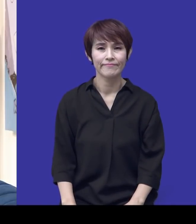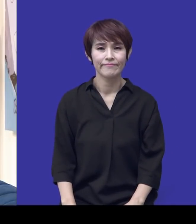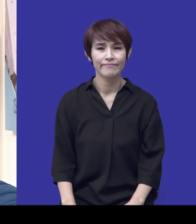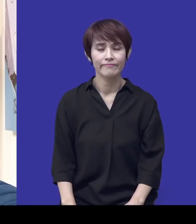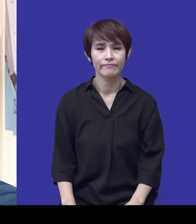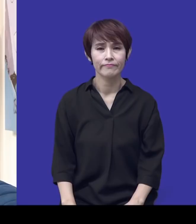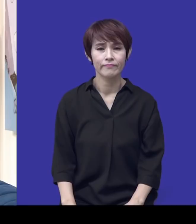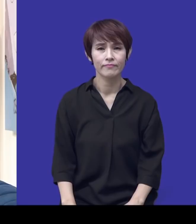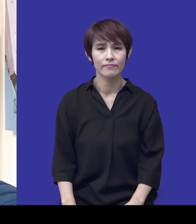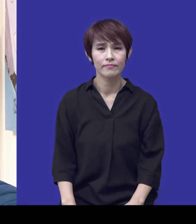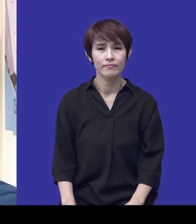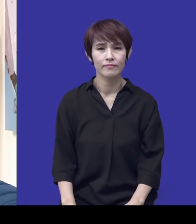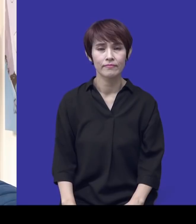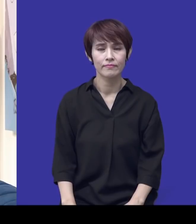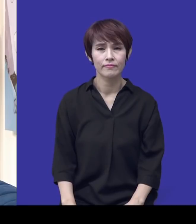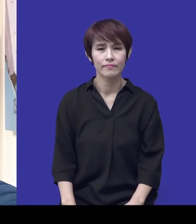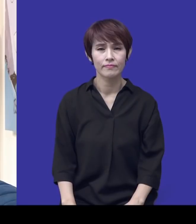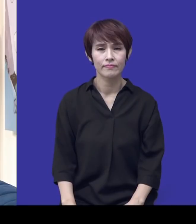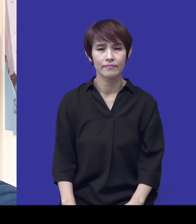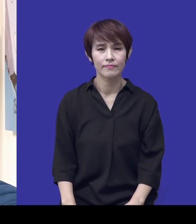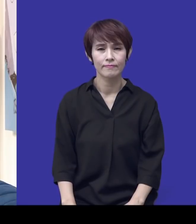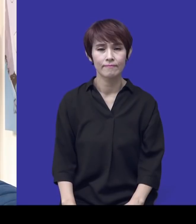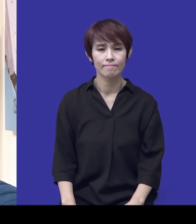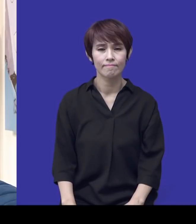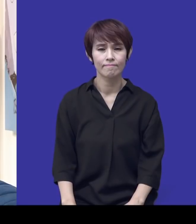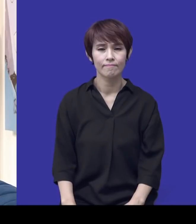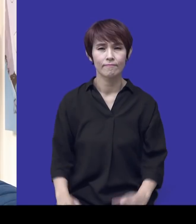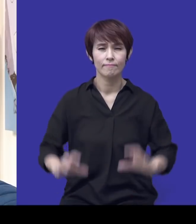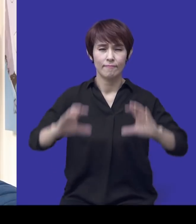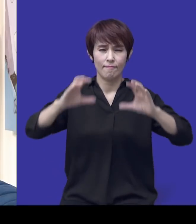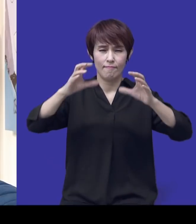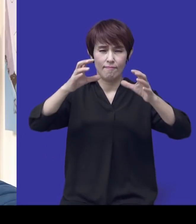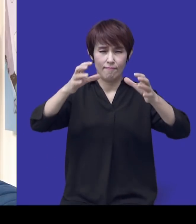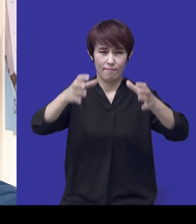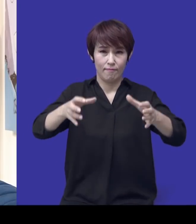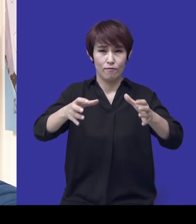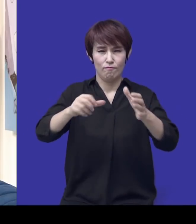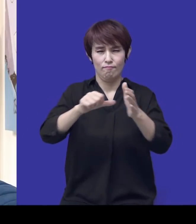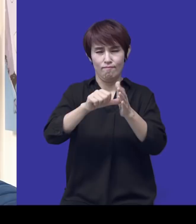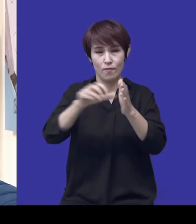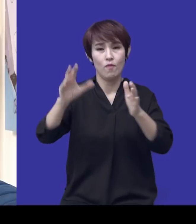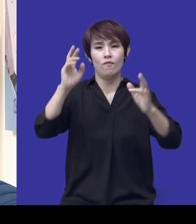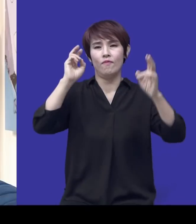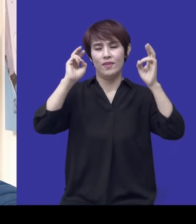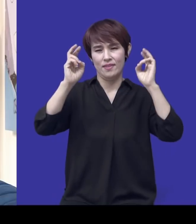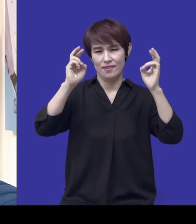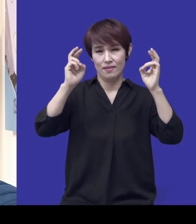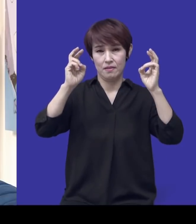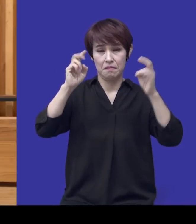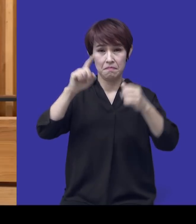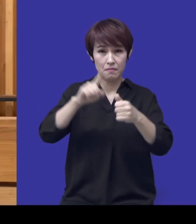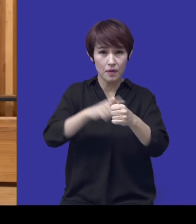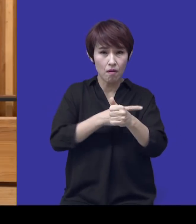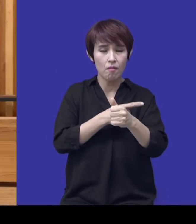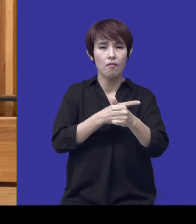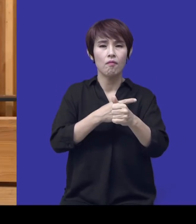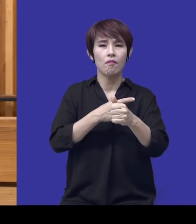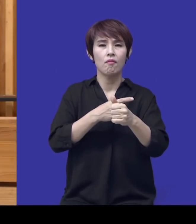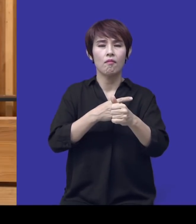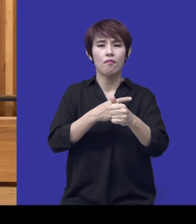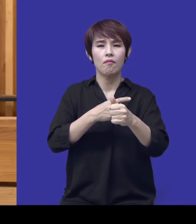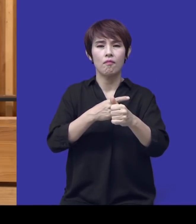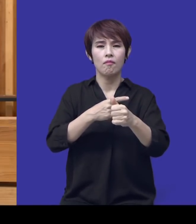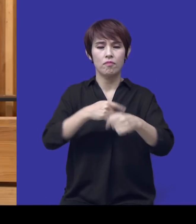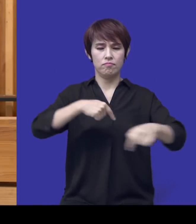이제 이 모든 정말 글로벌 회사였기 때문에 모든 이 수천 명의 직원들을 이제 이끌어야 된다 그 압박감과